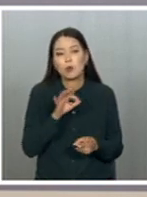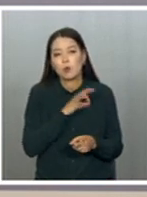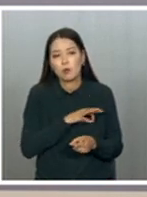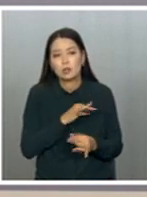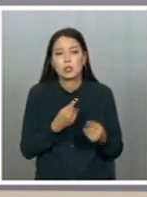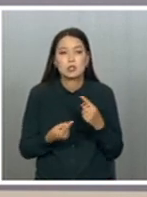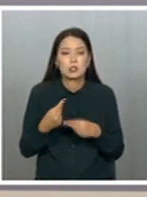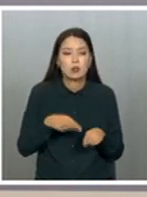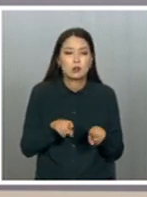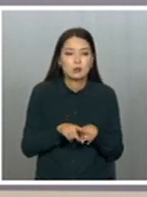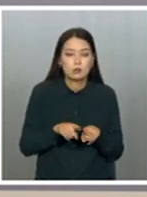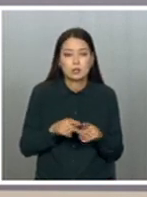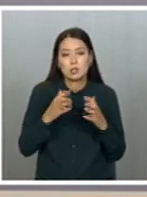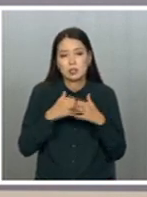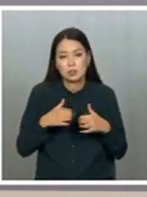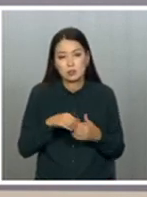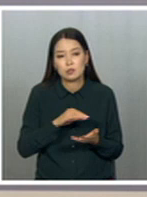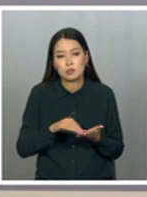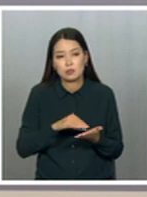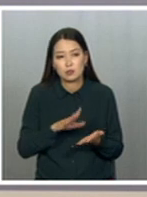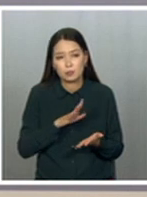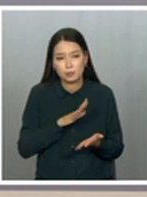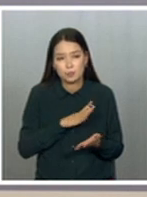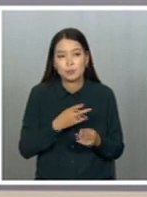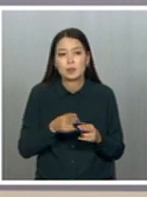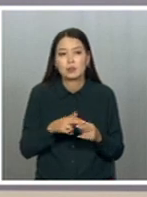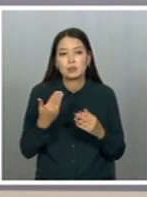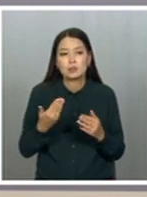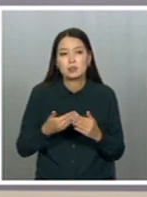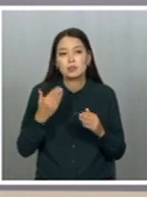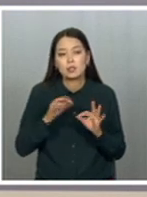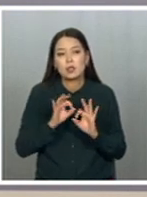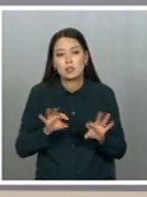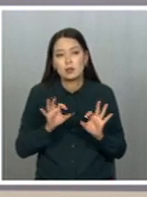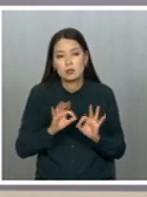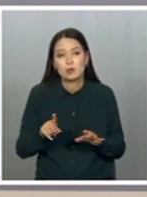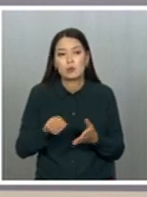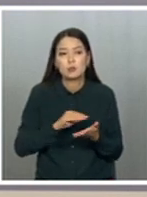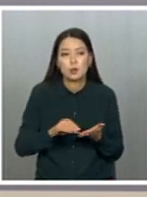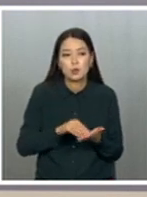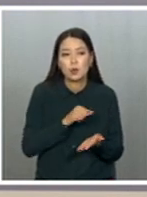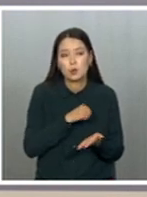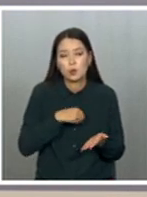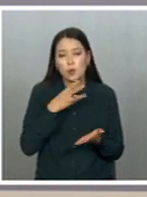жан-жақты талдау жасадық. Көркем шығармада әр жазушы өзіндік тілдік